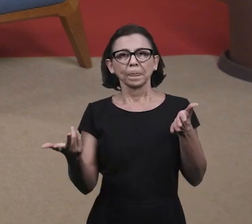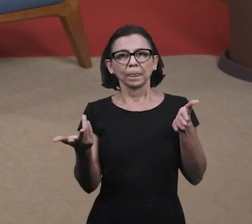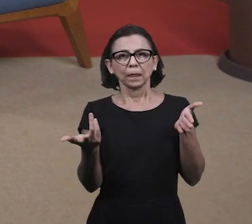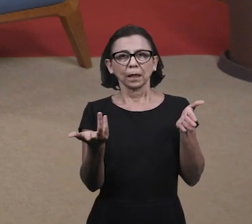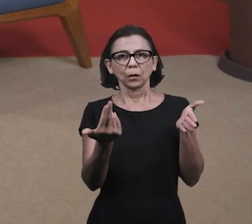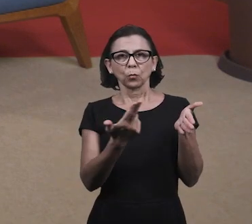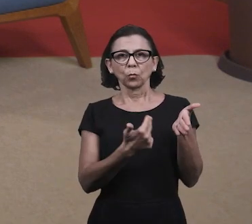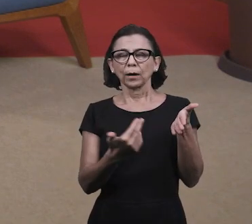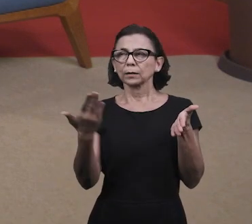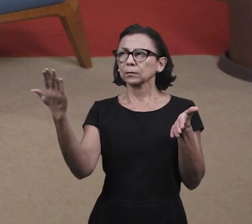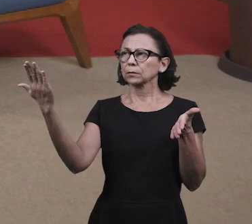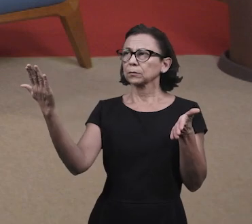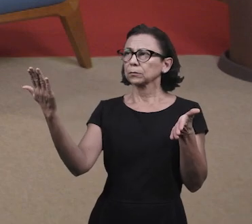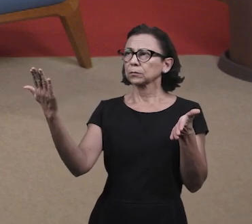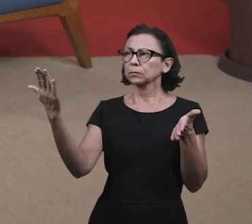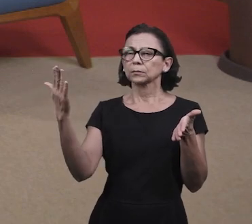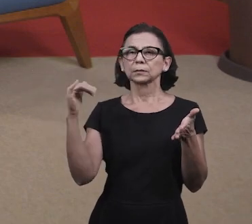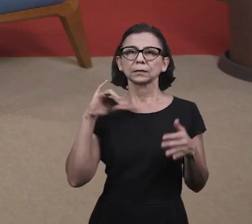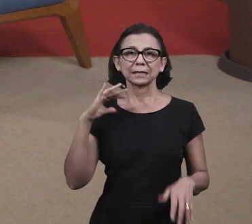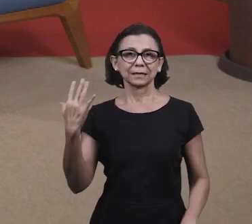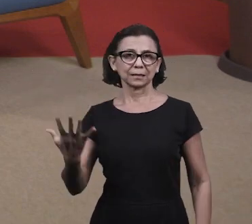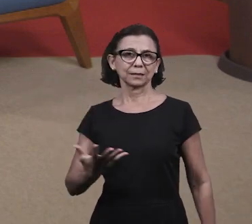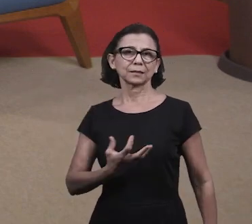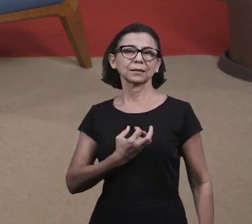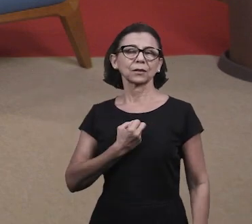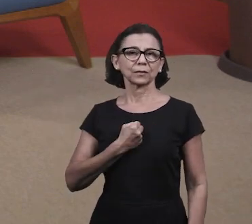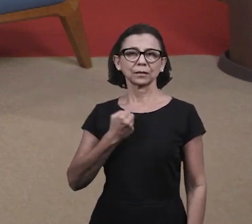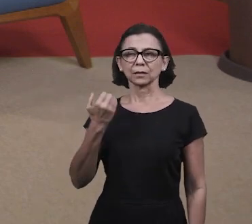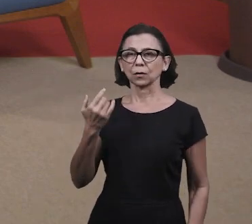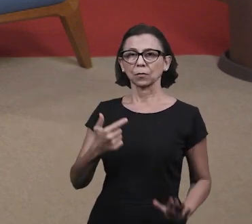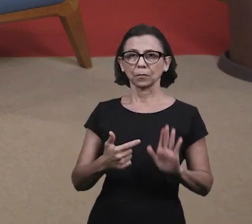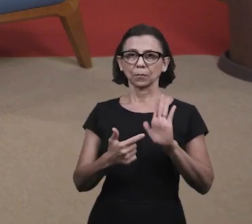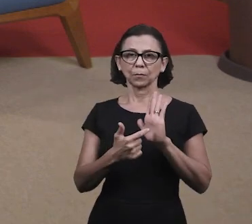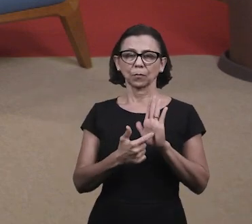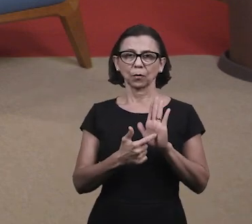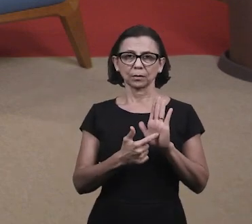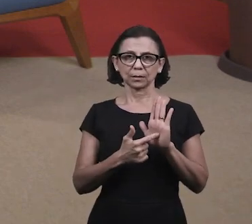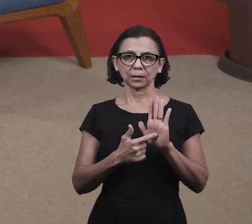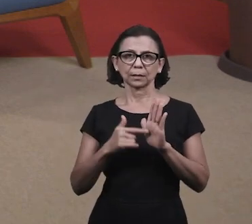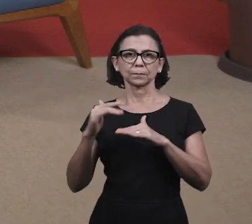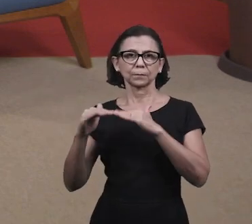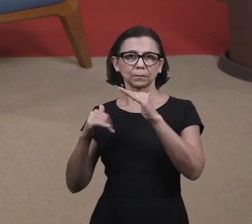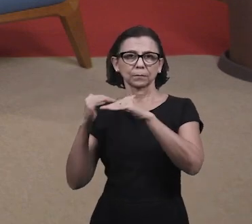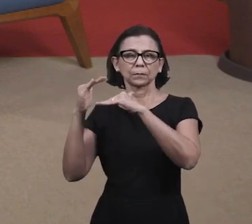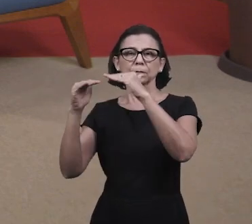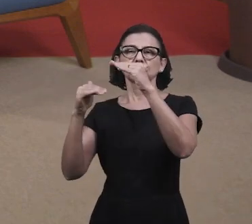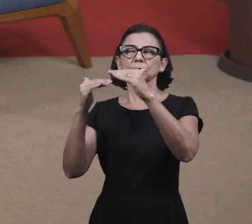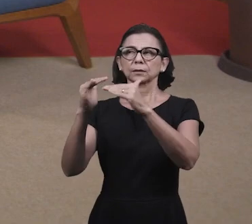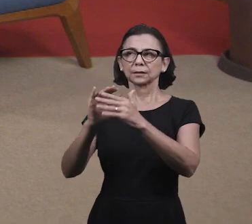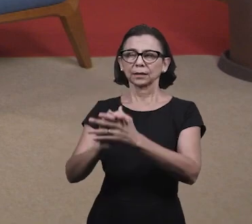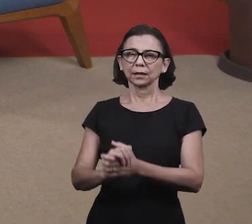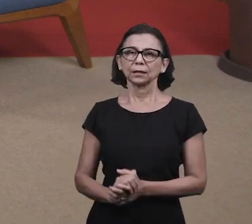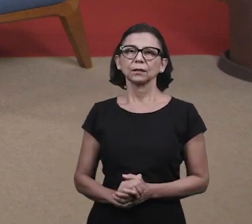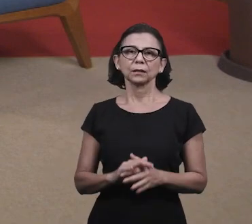un tableau que nous utilisons beaucoup, un schéma que nous appelons schéma du salut. C'est une manière